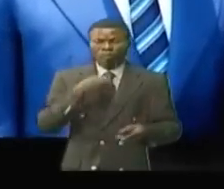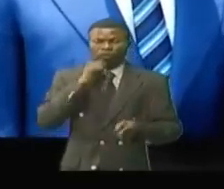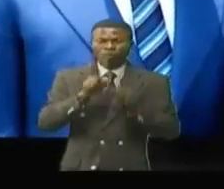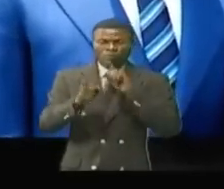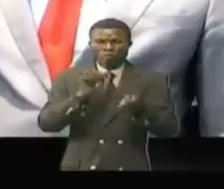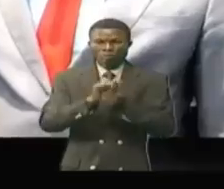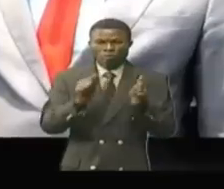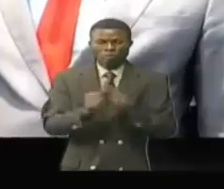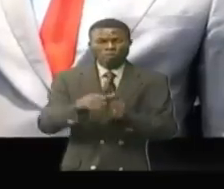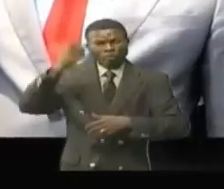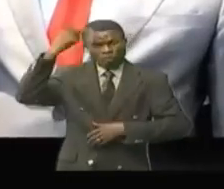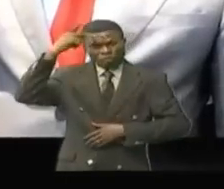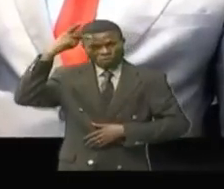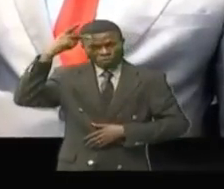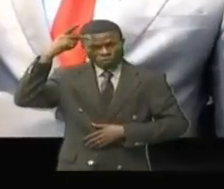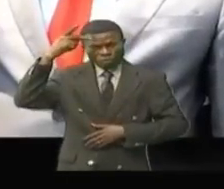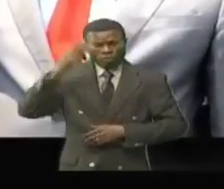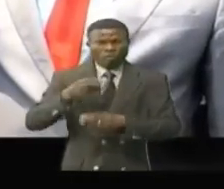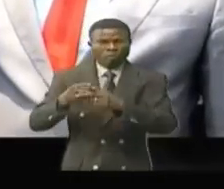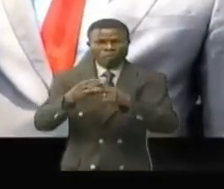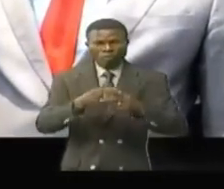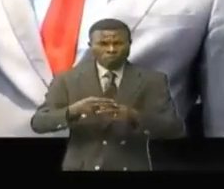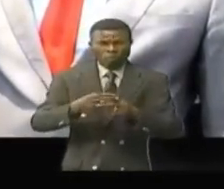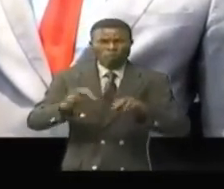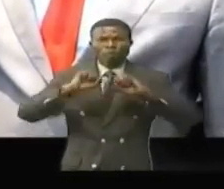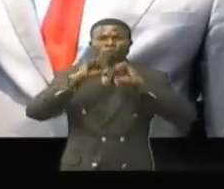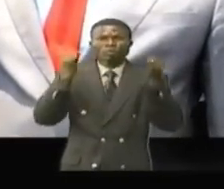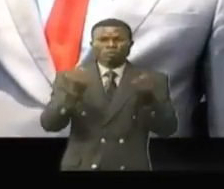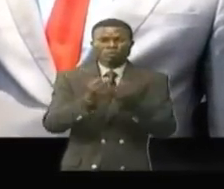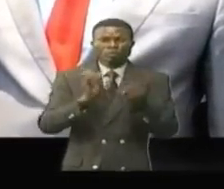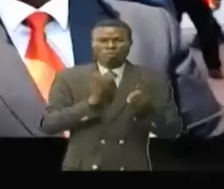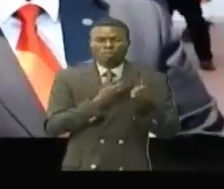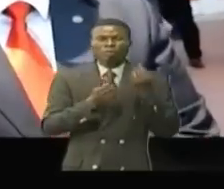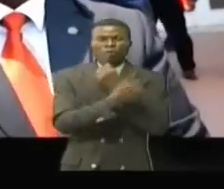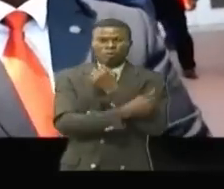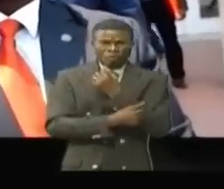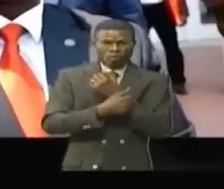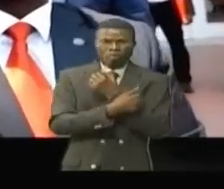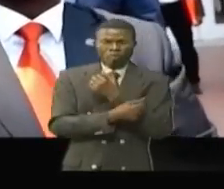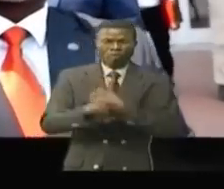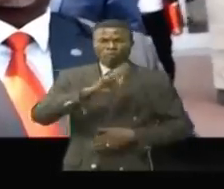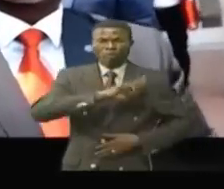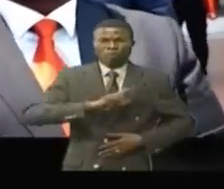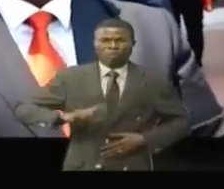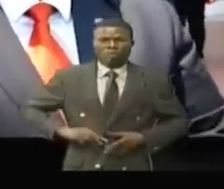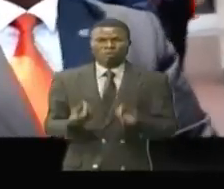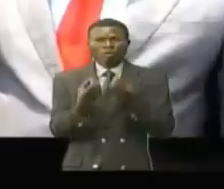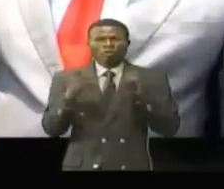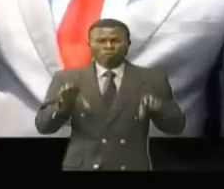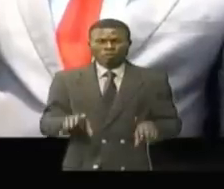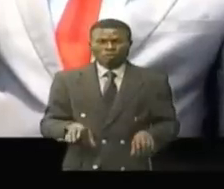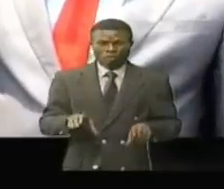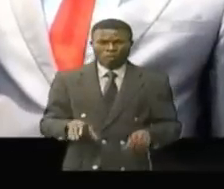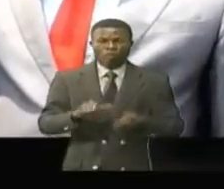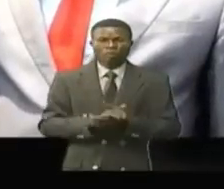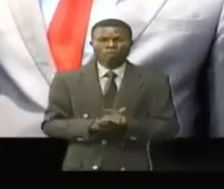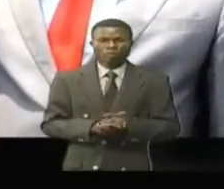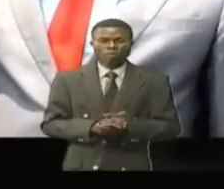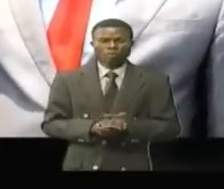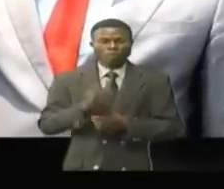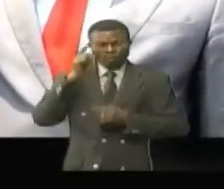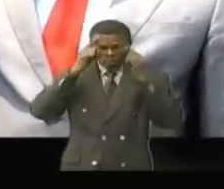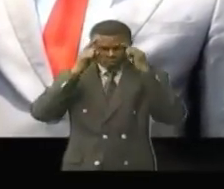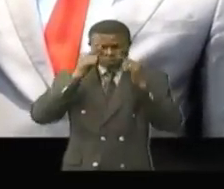situation politique, sécuritaire et sociale dans notre pays, la République démocratique du Congo. Soucieux